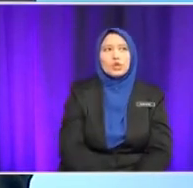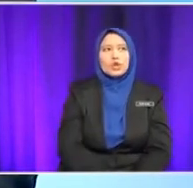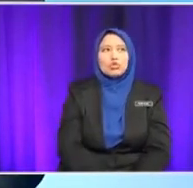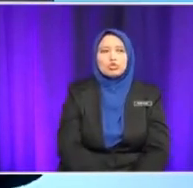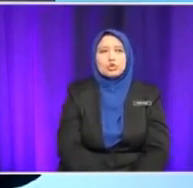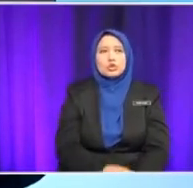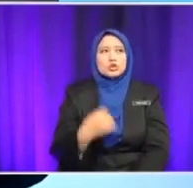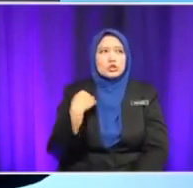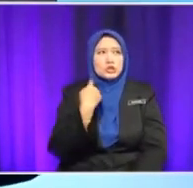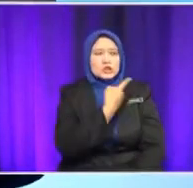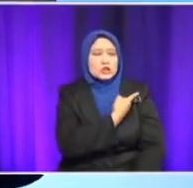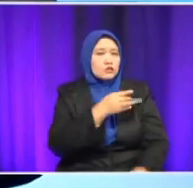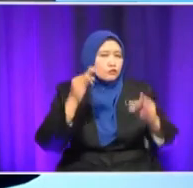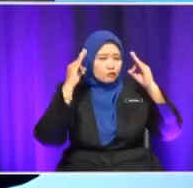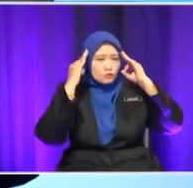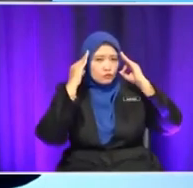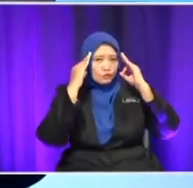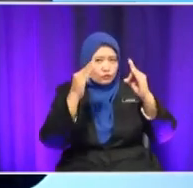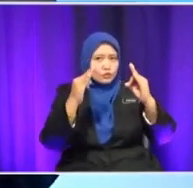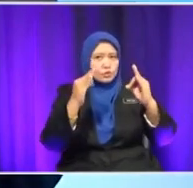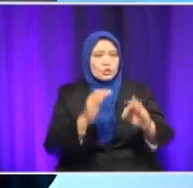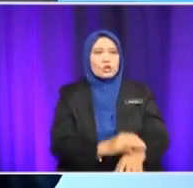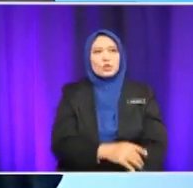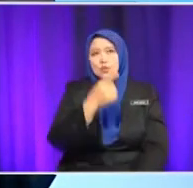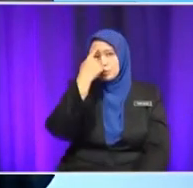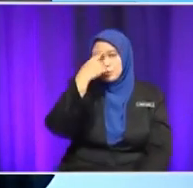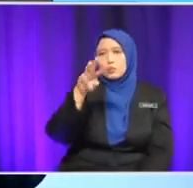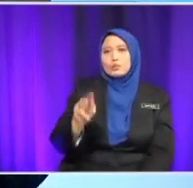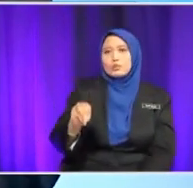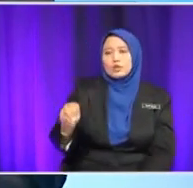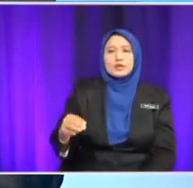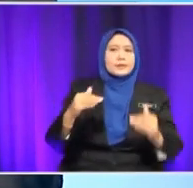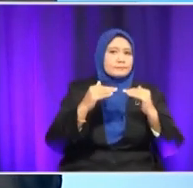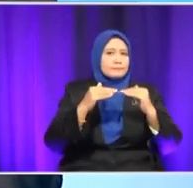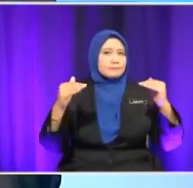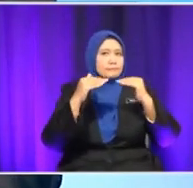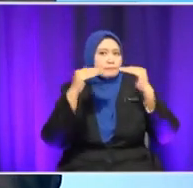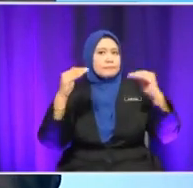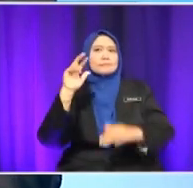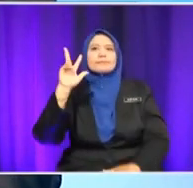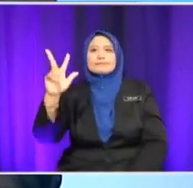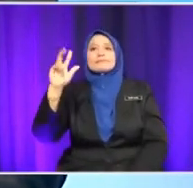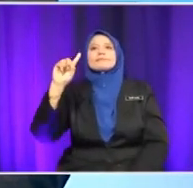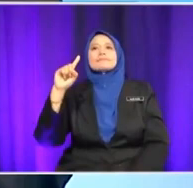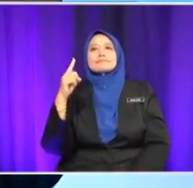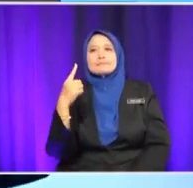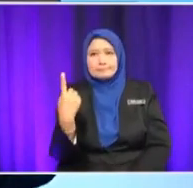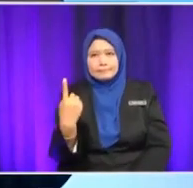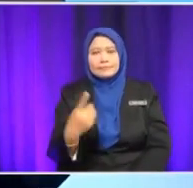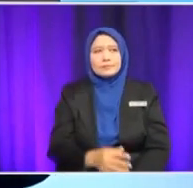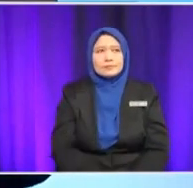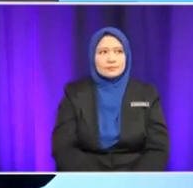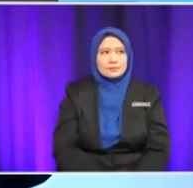kita memang fokus atau sasarankan kepada murid tingkatan tiga usaha aja sebab bila dia